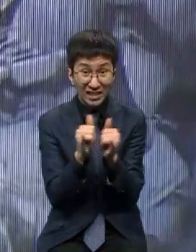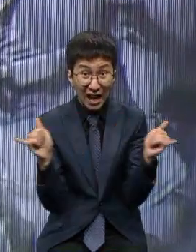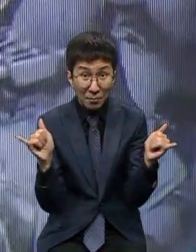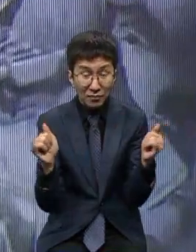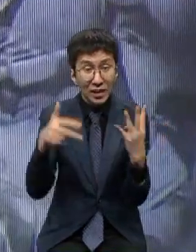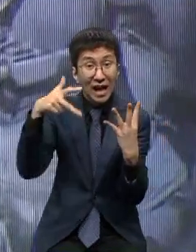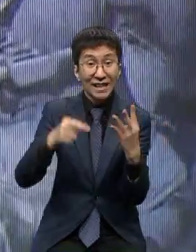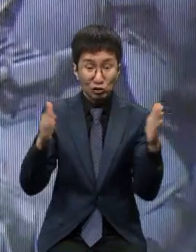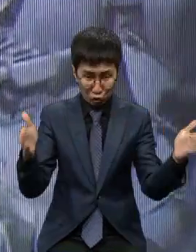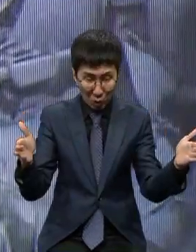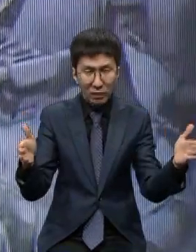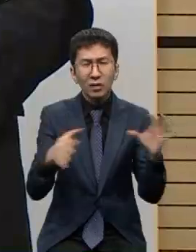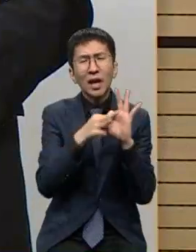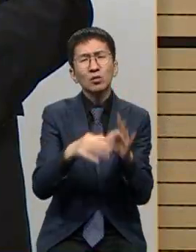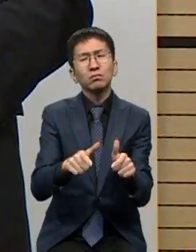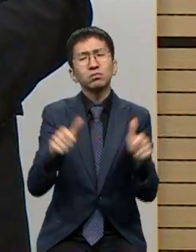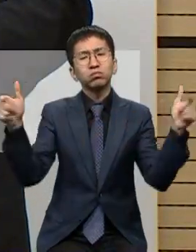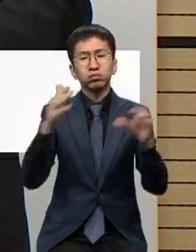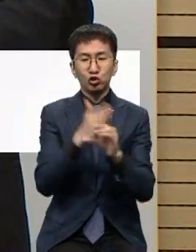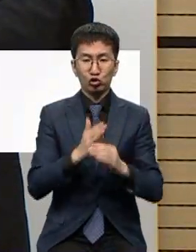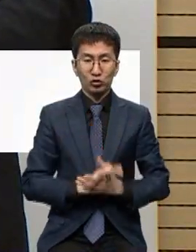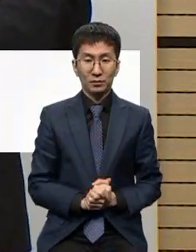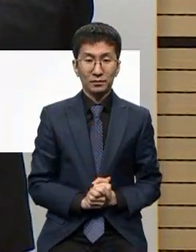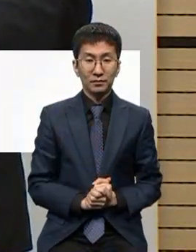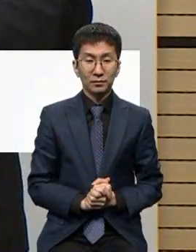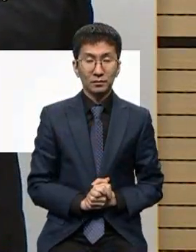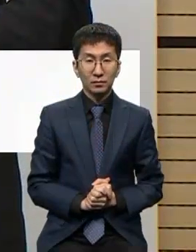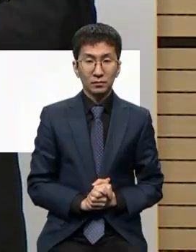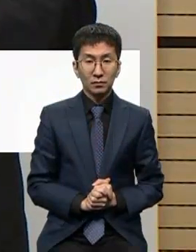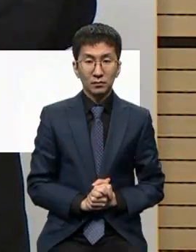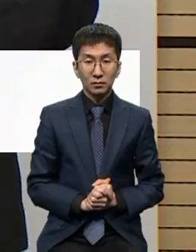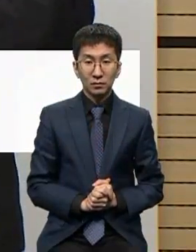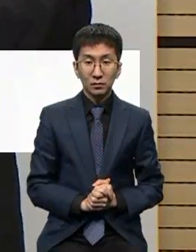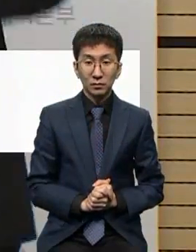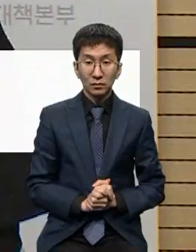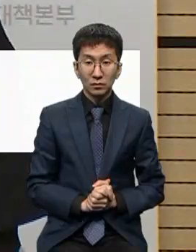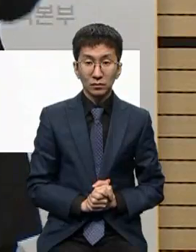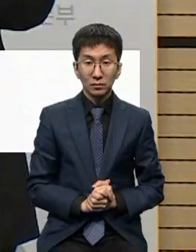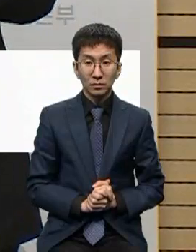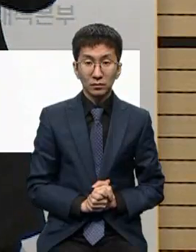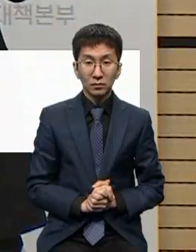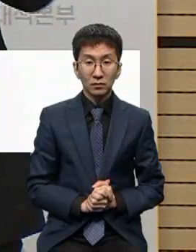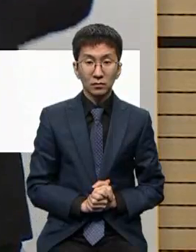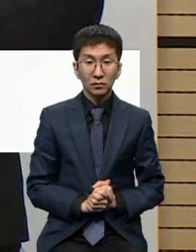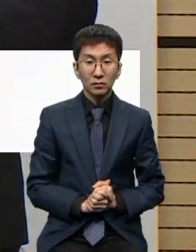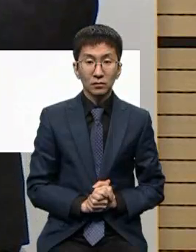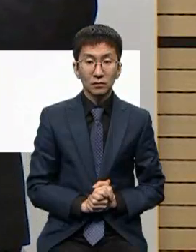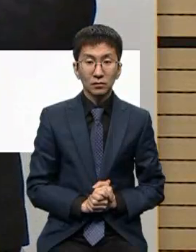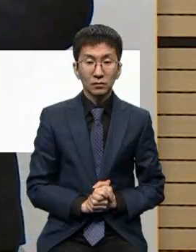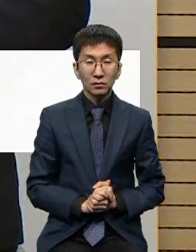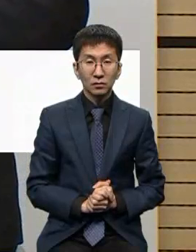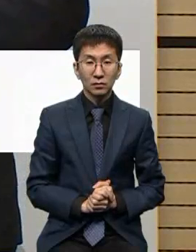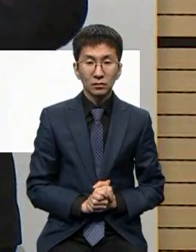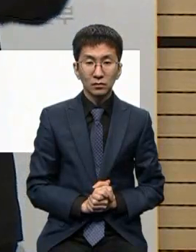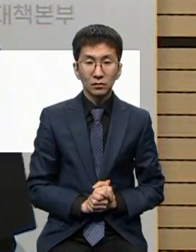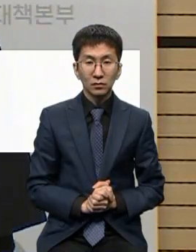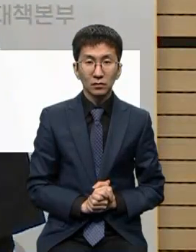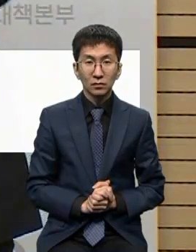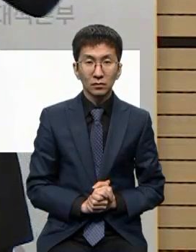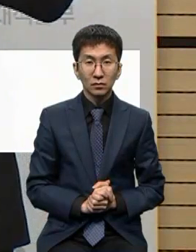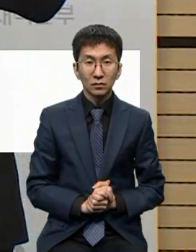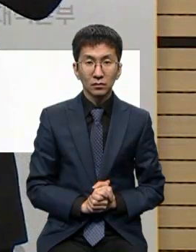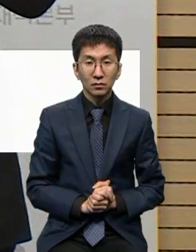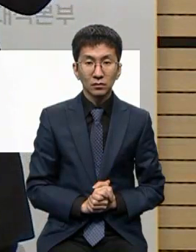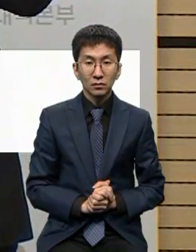4주간 계속 늘고 있습니다. 몇 달간 지속 발생했던 그런 상황들이 있기 때문에 아주 신속하게